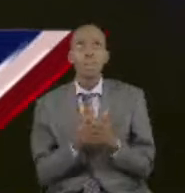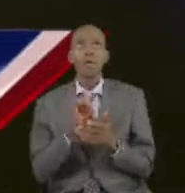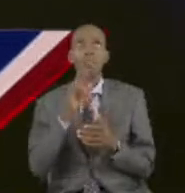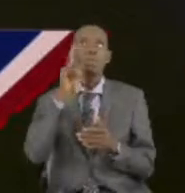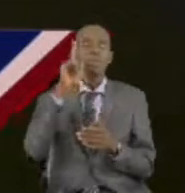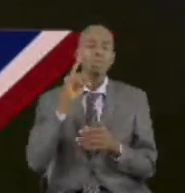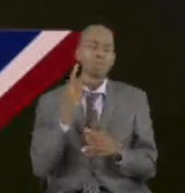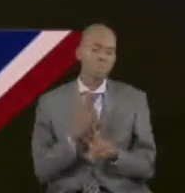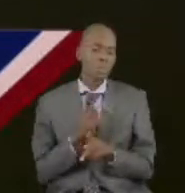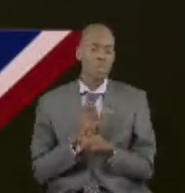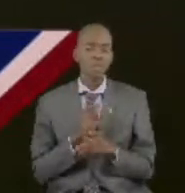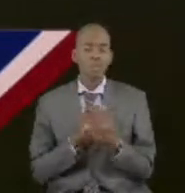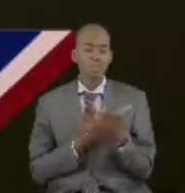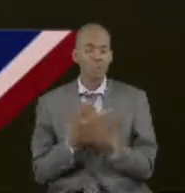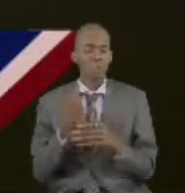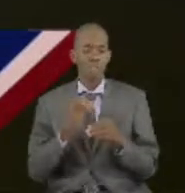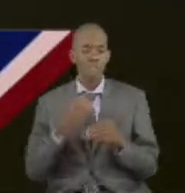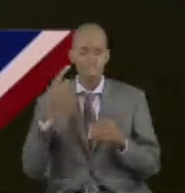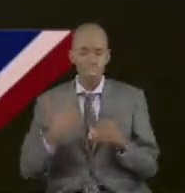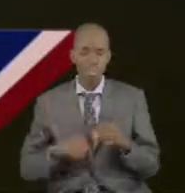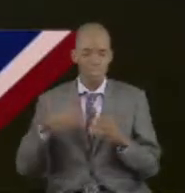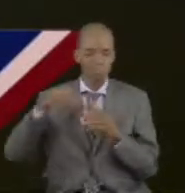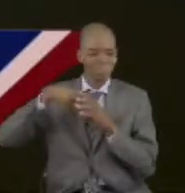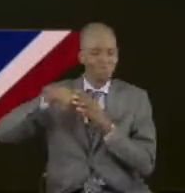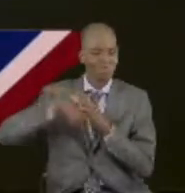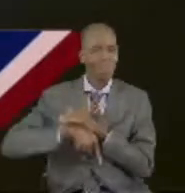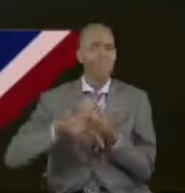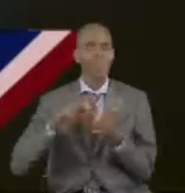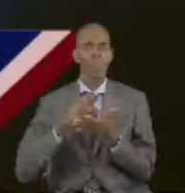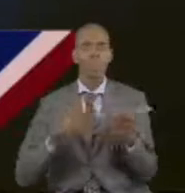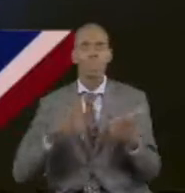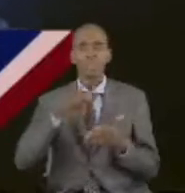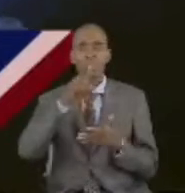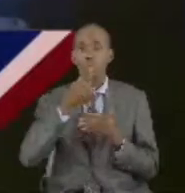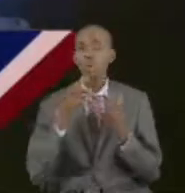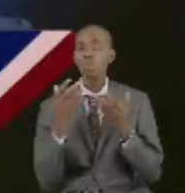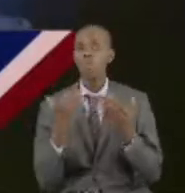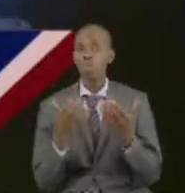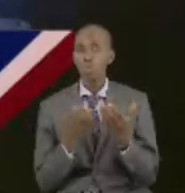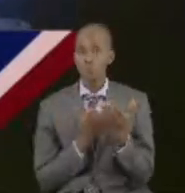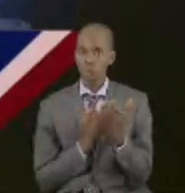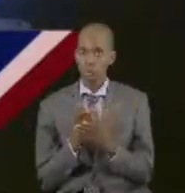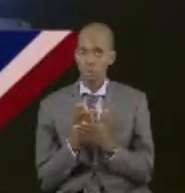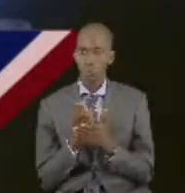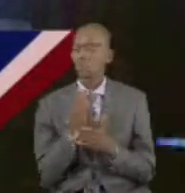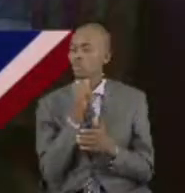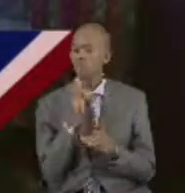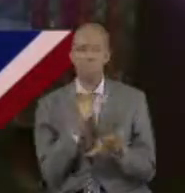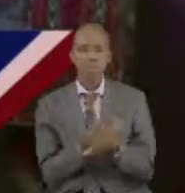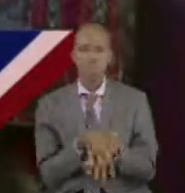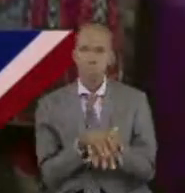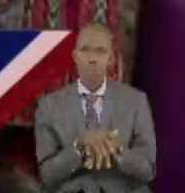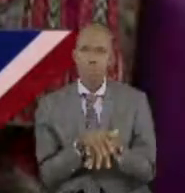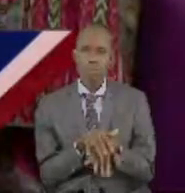versés daisy la vérité au delà du coeur tu disais la vérité et